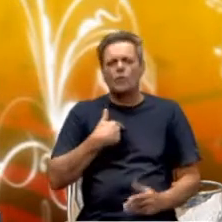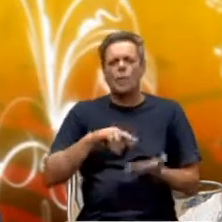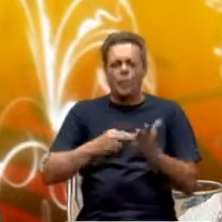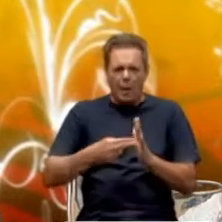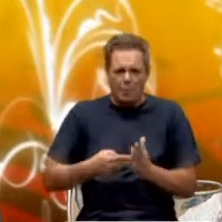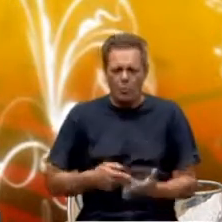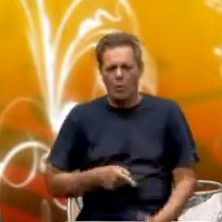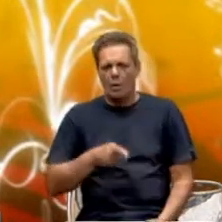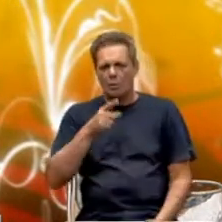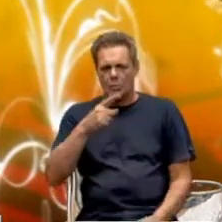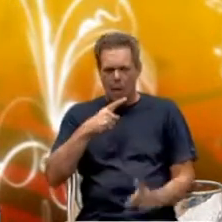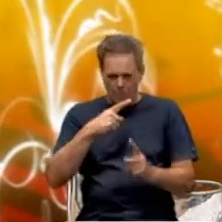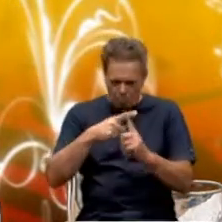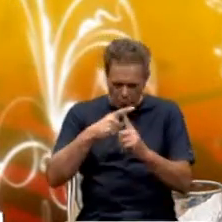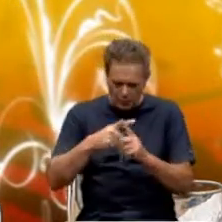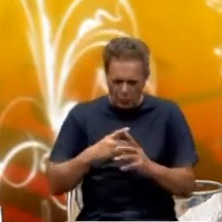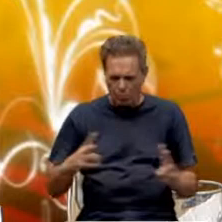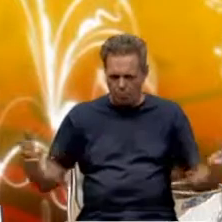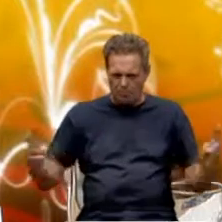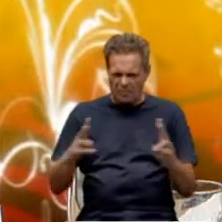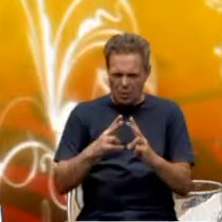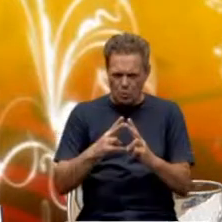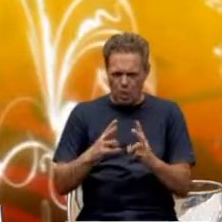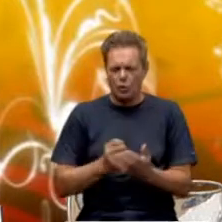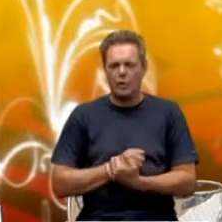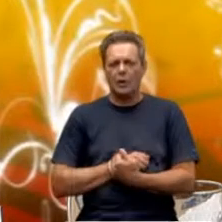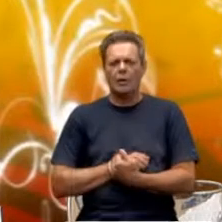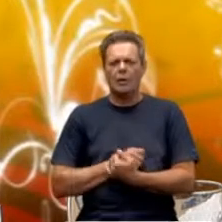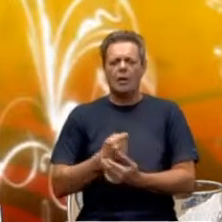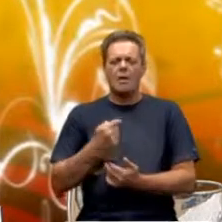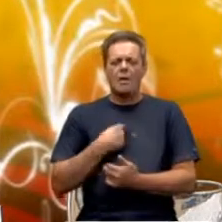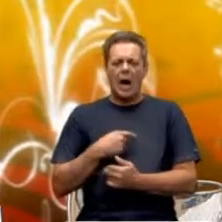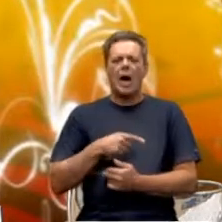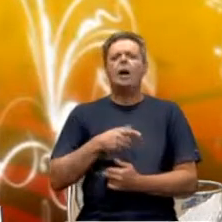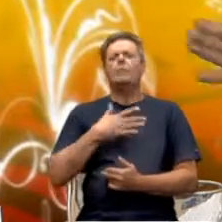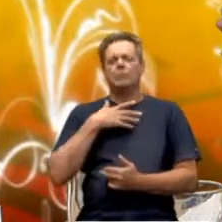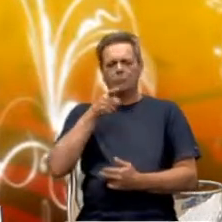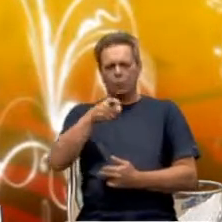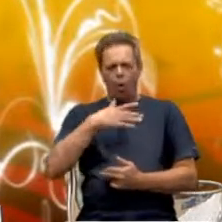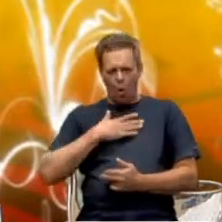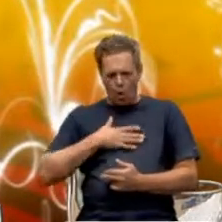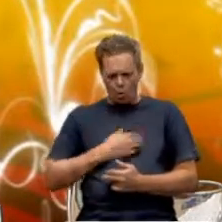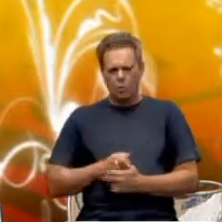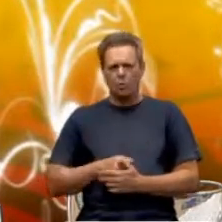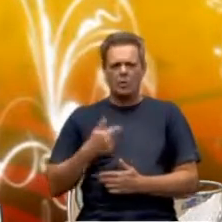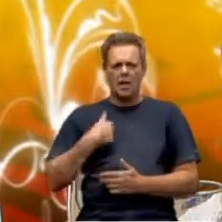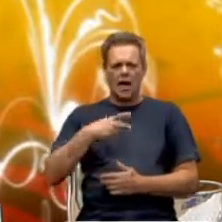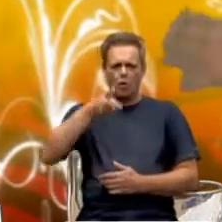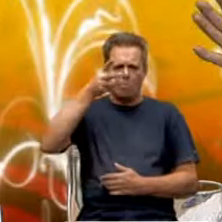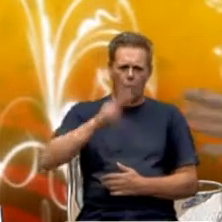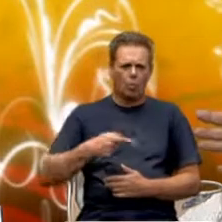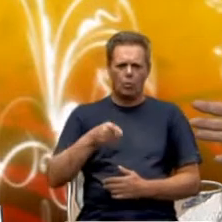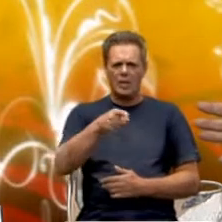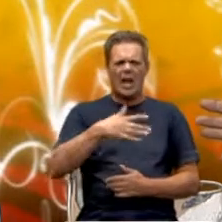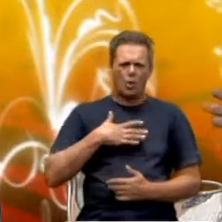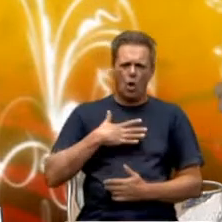je pozitivno se suočiti. Znate, ono, pogledam se u ogledalo i kažem, ja to hoću, to mogu, to želim, to